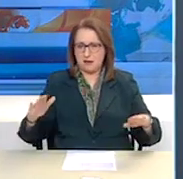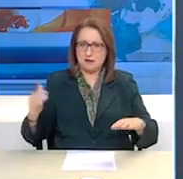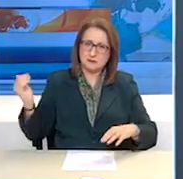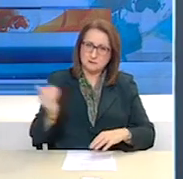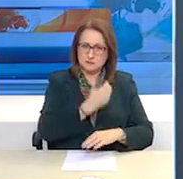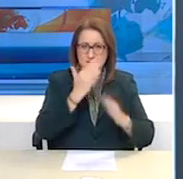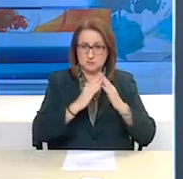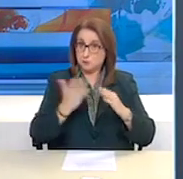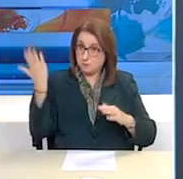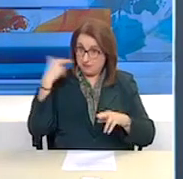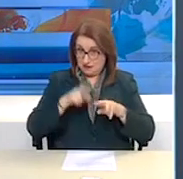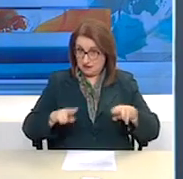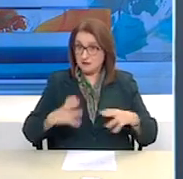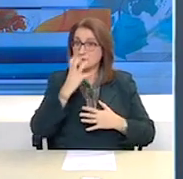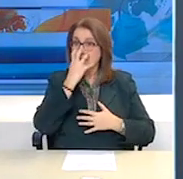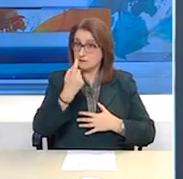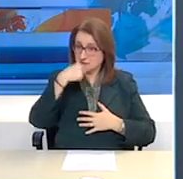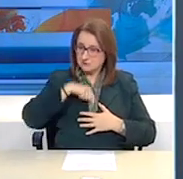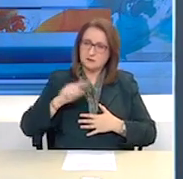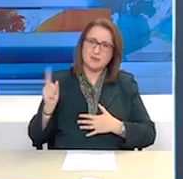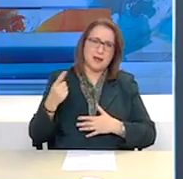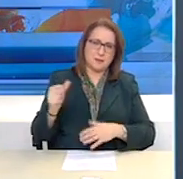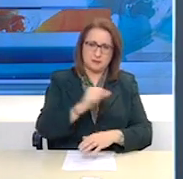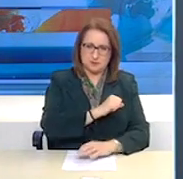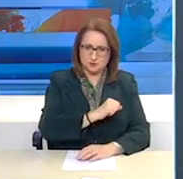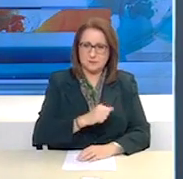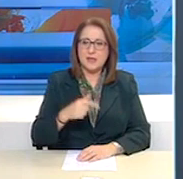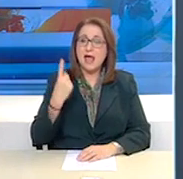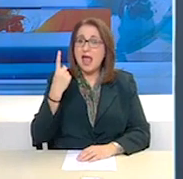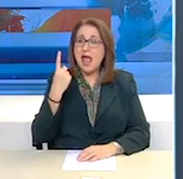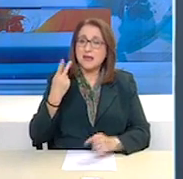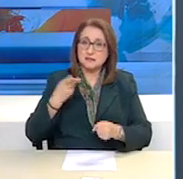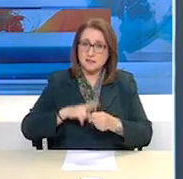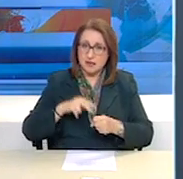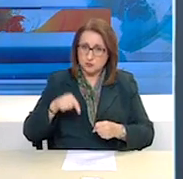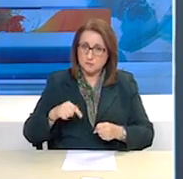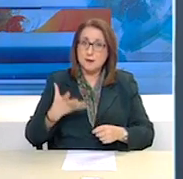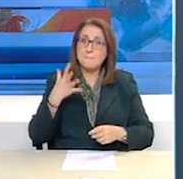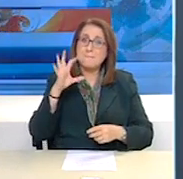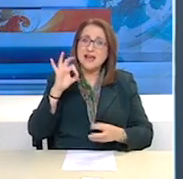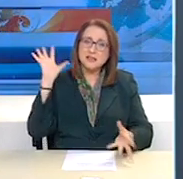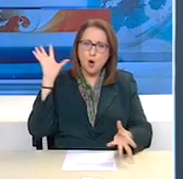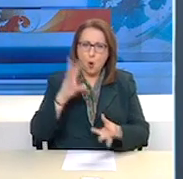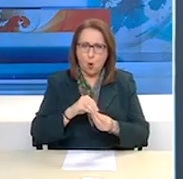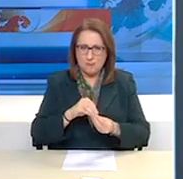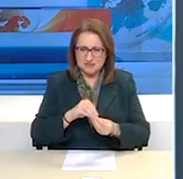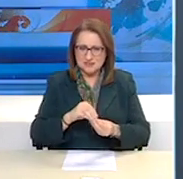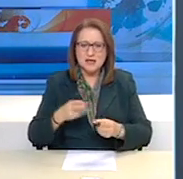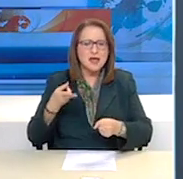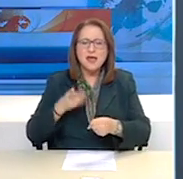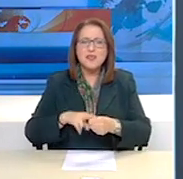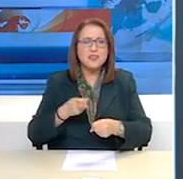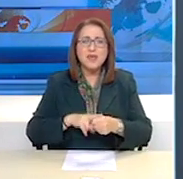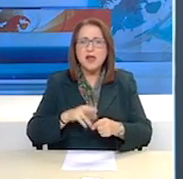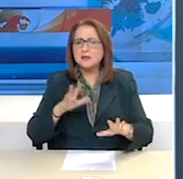Τέλος, έχουμε έναν ακόμη καταγεγραμμένο θάνατο και 50 θανάτους συνολικά στη χώρα. Η μέση ηλικία των θανόντων συμπολιτών μας